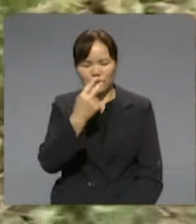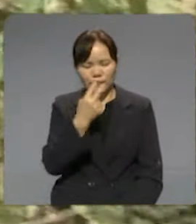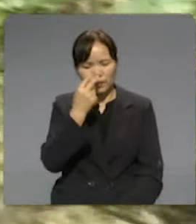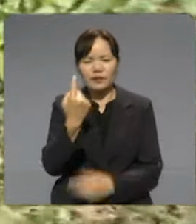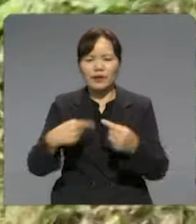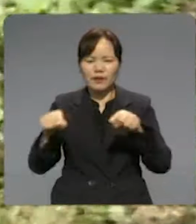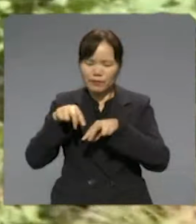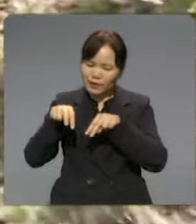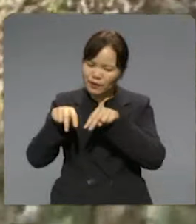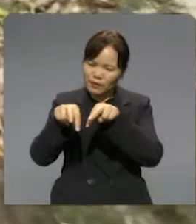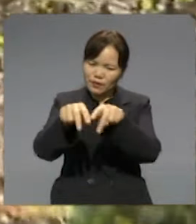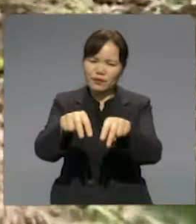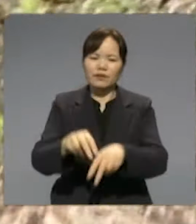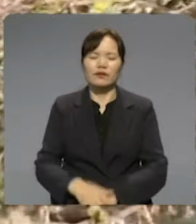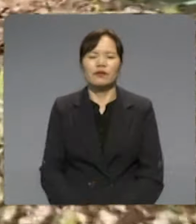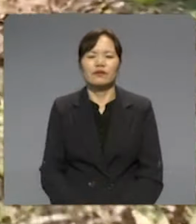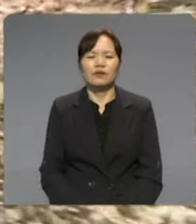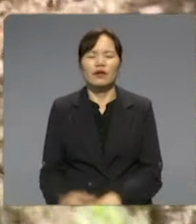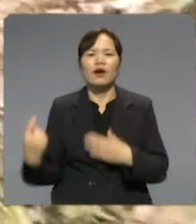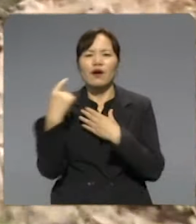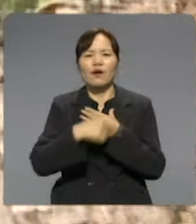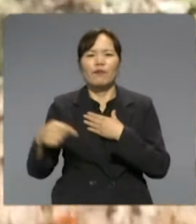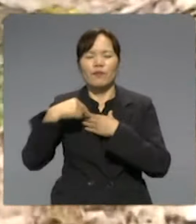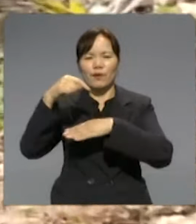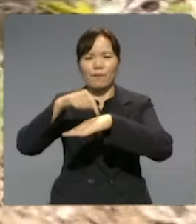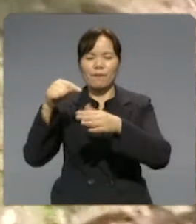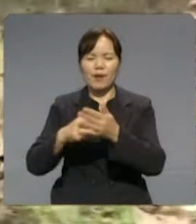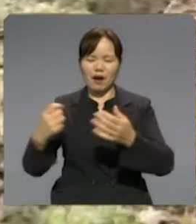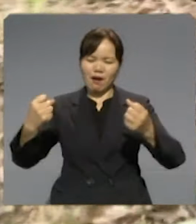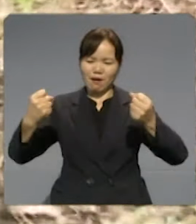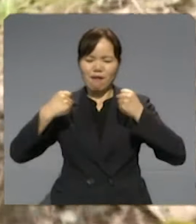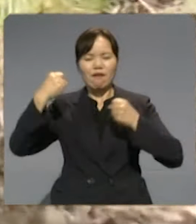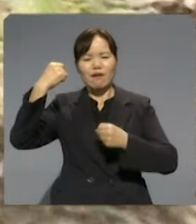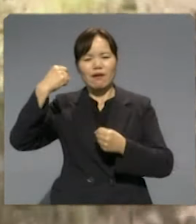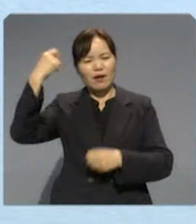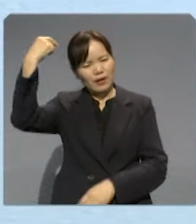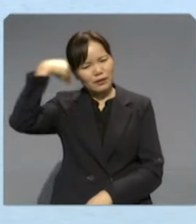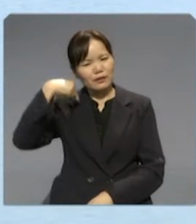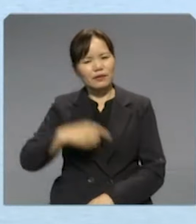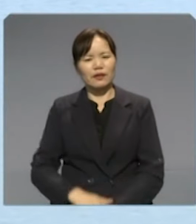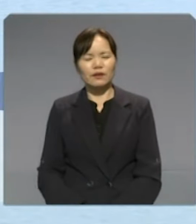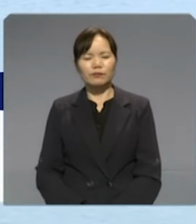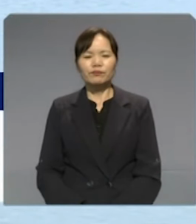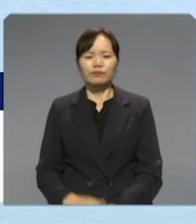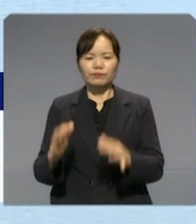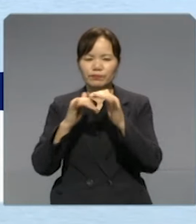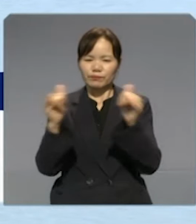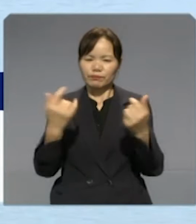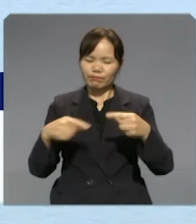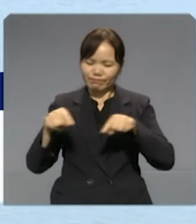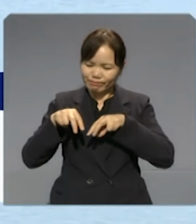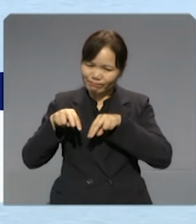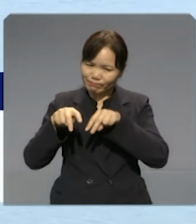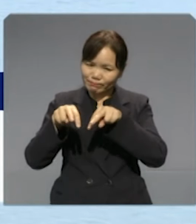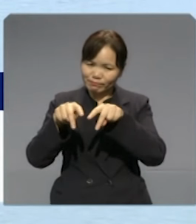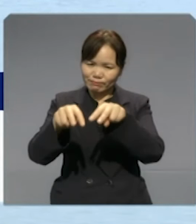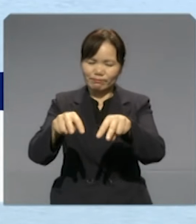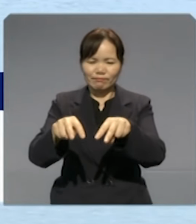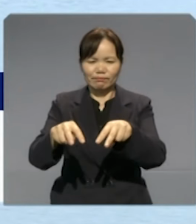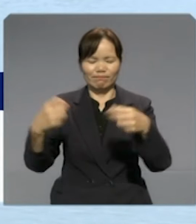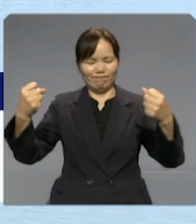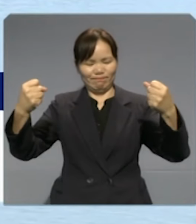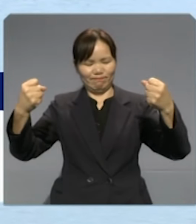함께 걷는 길. 몸도 마음도 건강해지는 기분입니다. 사람들하고 같이 가니까,